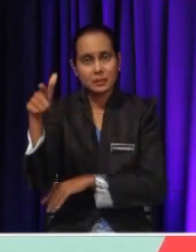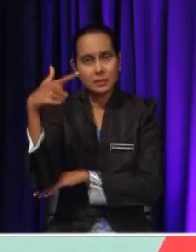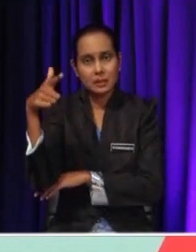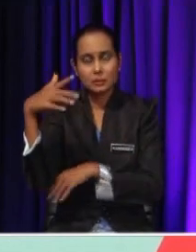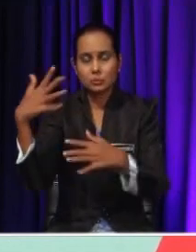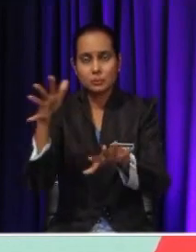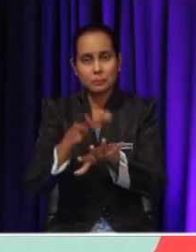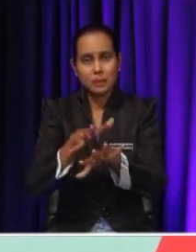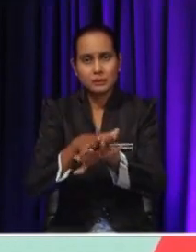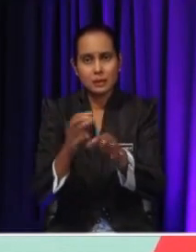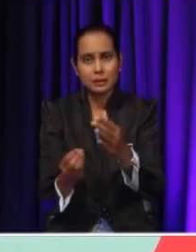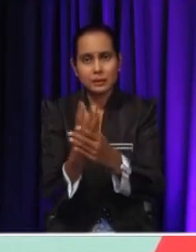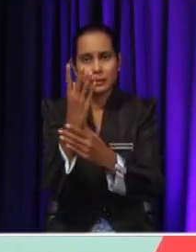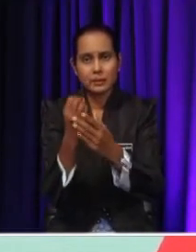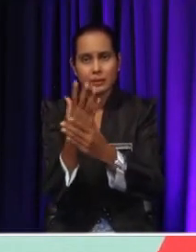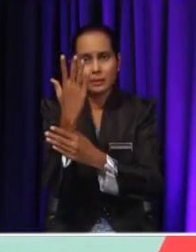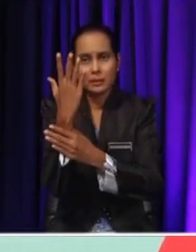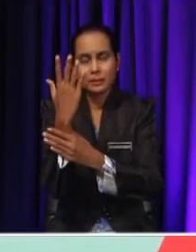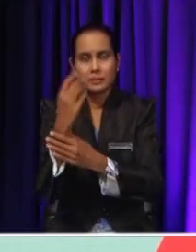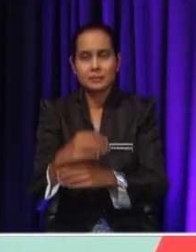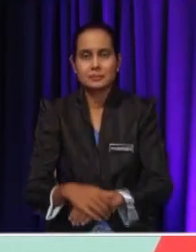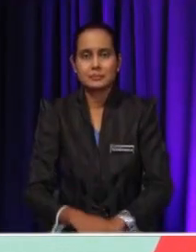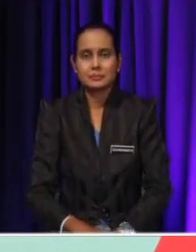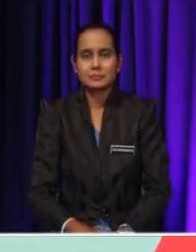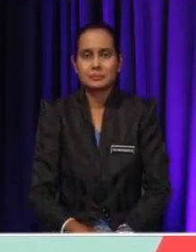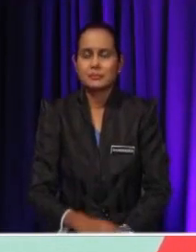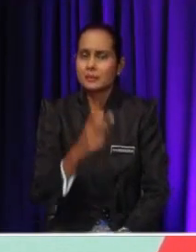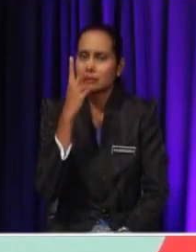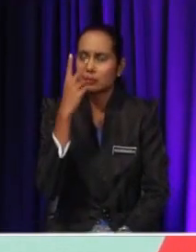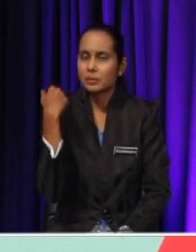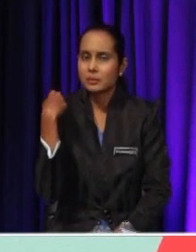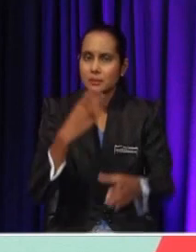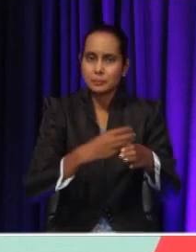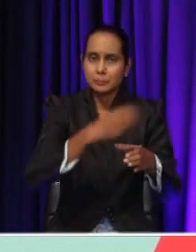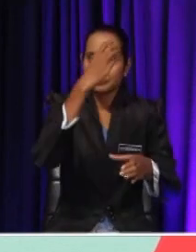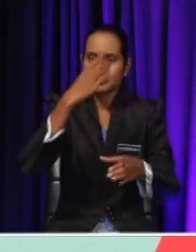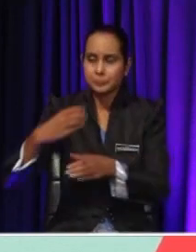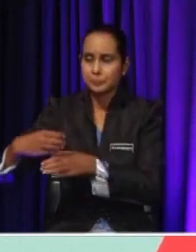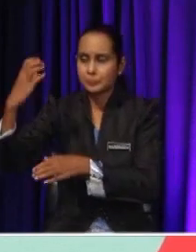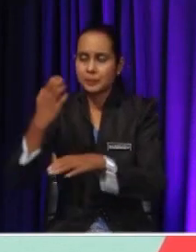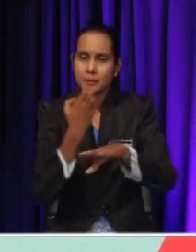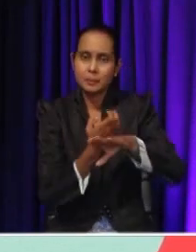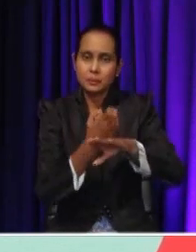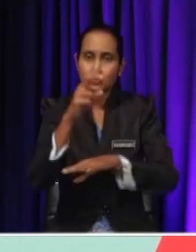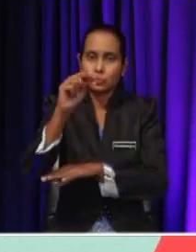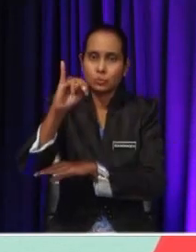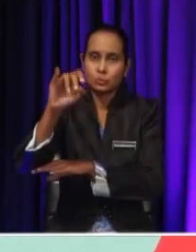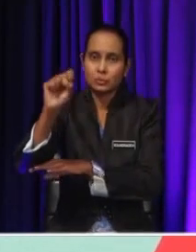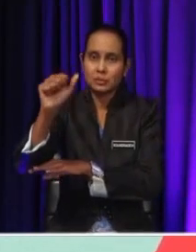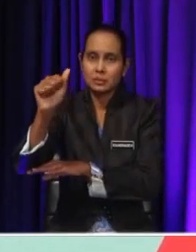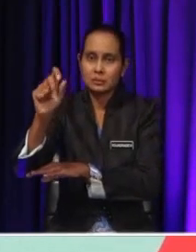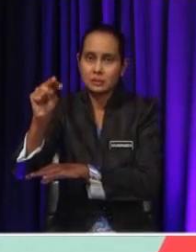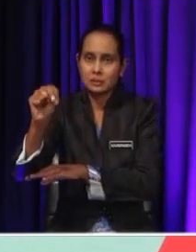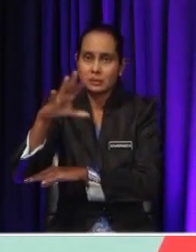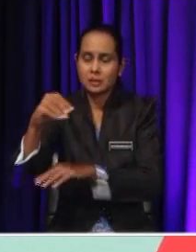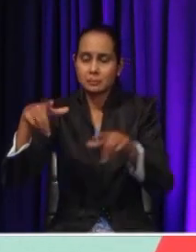tumbuh sehingga berdiri kelihatan batu nisan dan papan telah rebut dimakan bumi